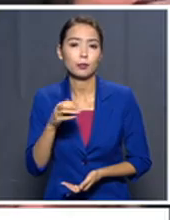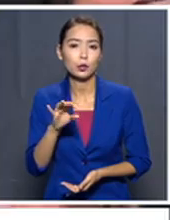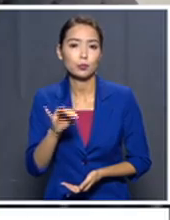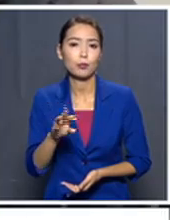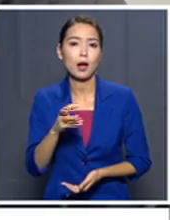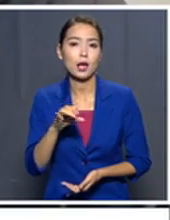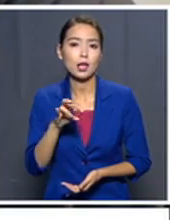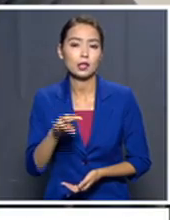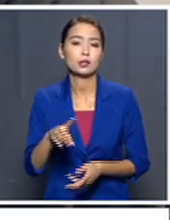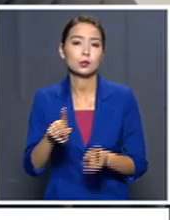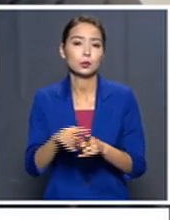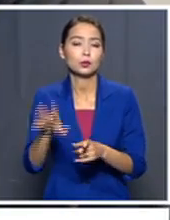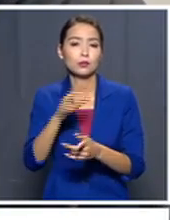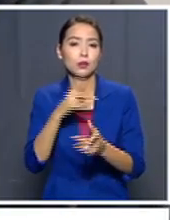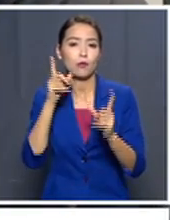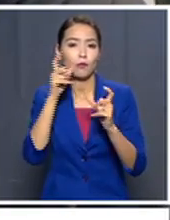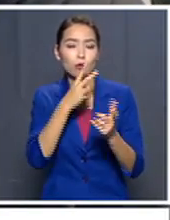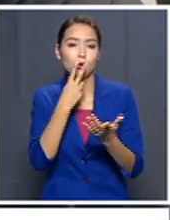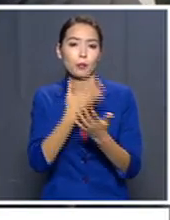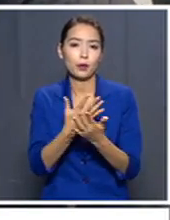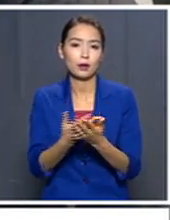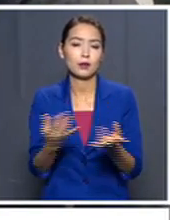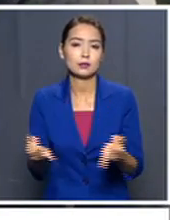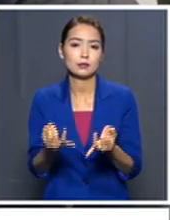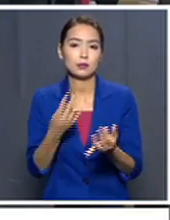мен құнды деректер жиналған.